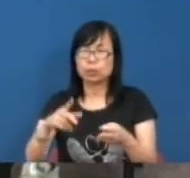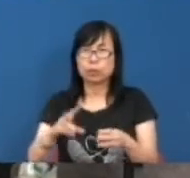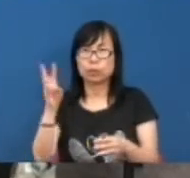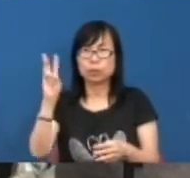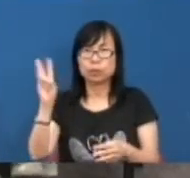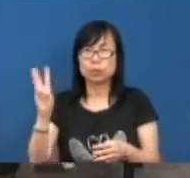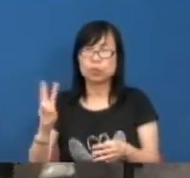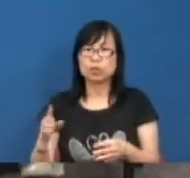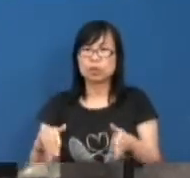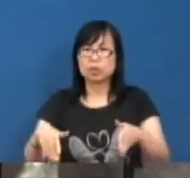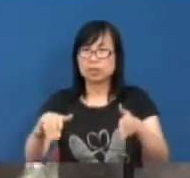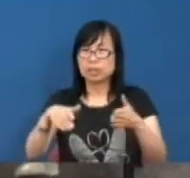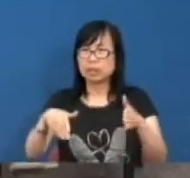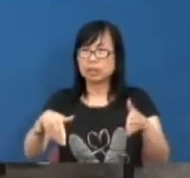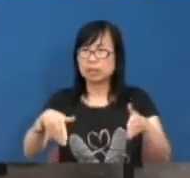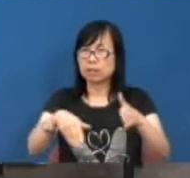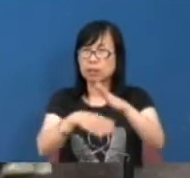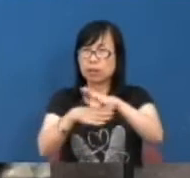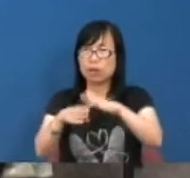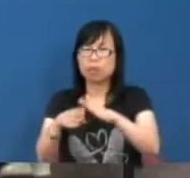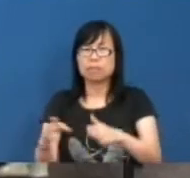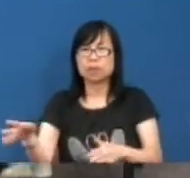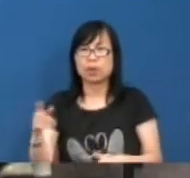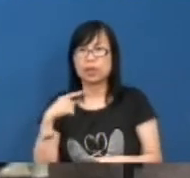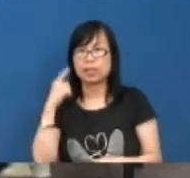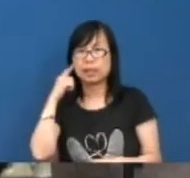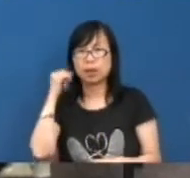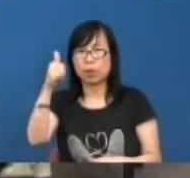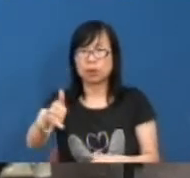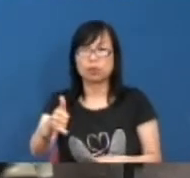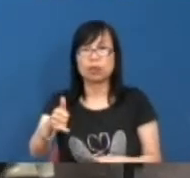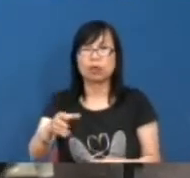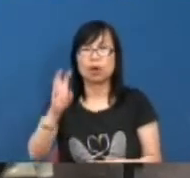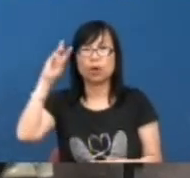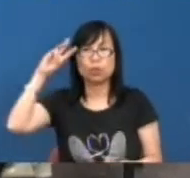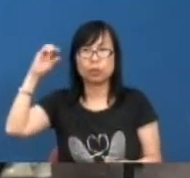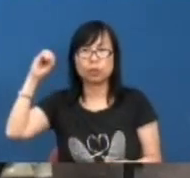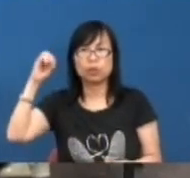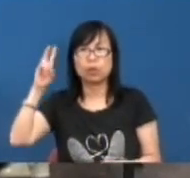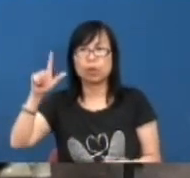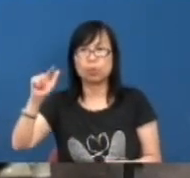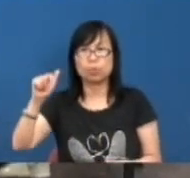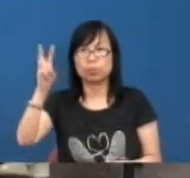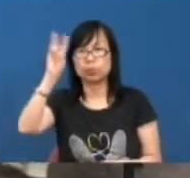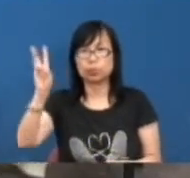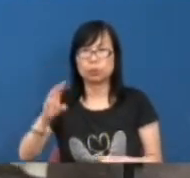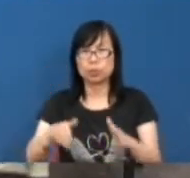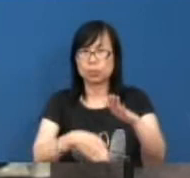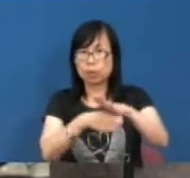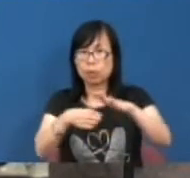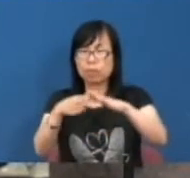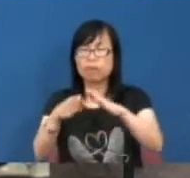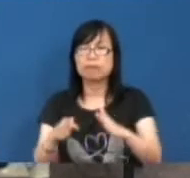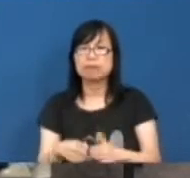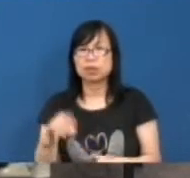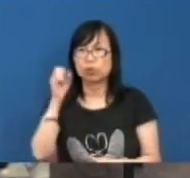地，我自己咧就曾經咧就落過去將軍澳一個污水廠。 係， 其實佢係即係講緊